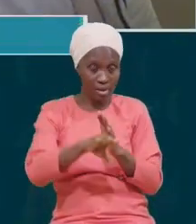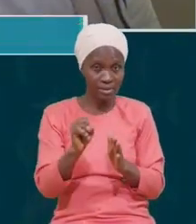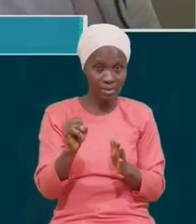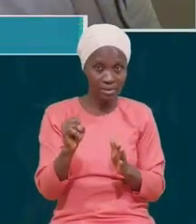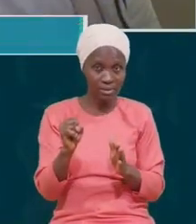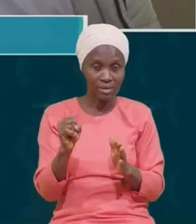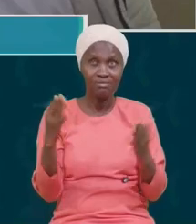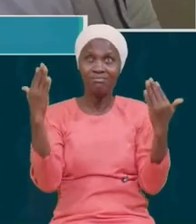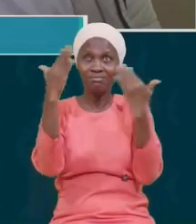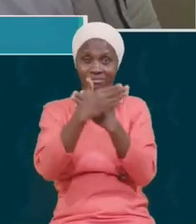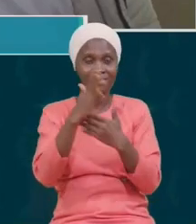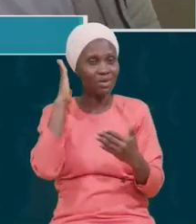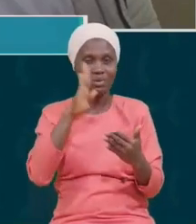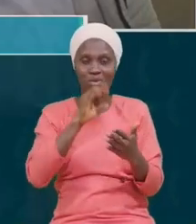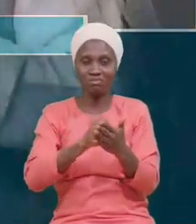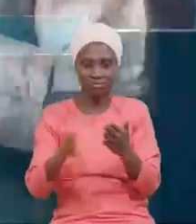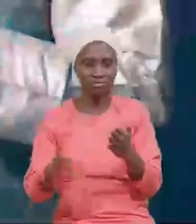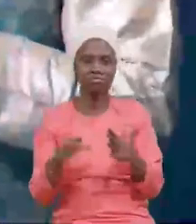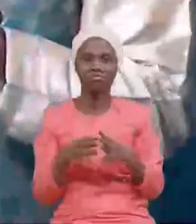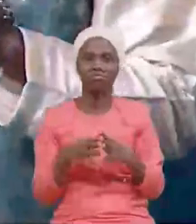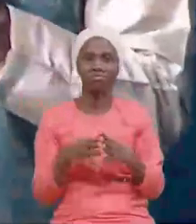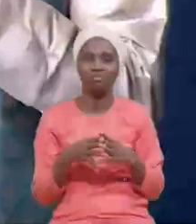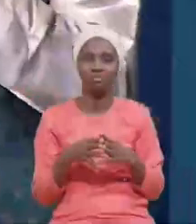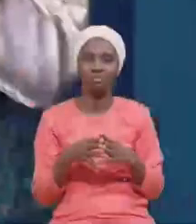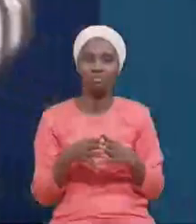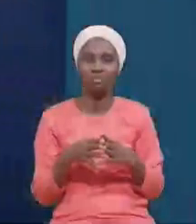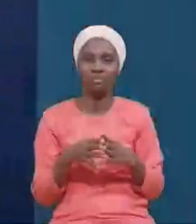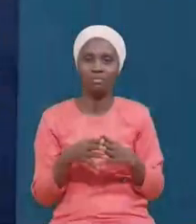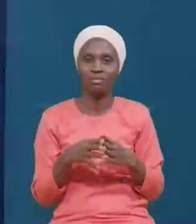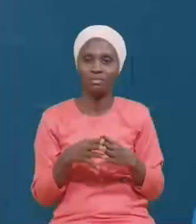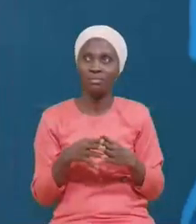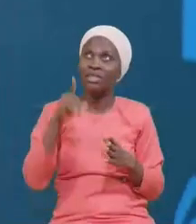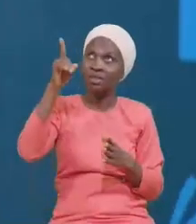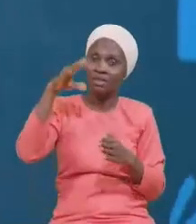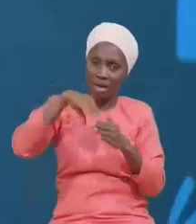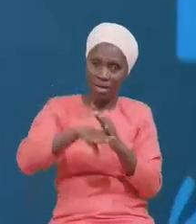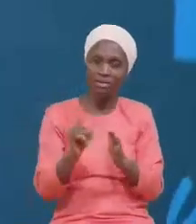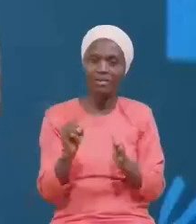les ténèbres se dissipent. Il entre.